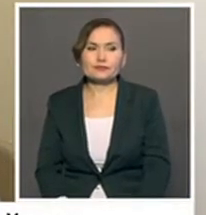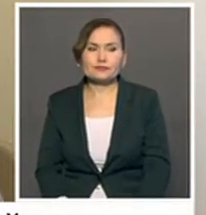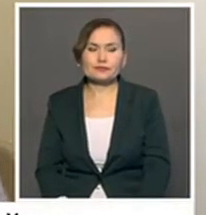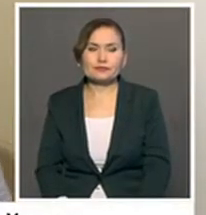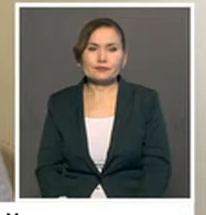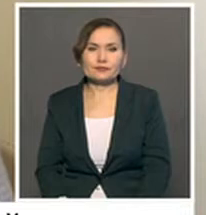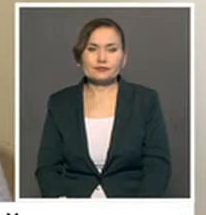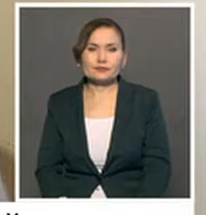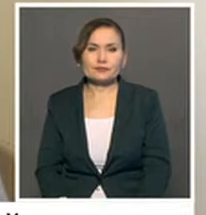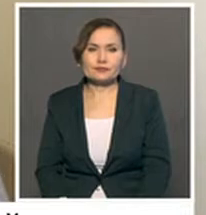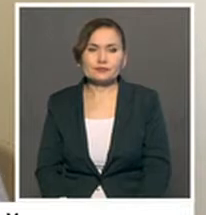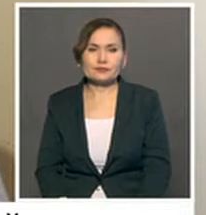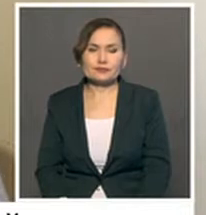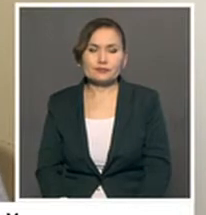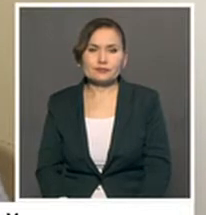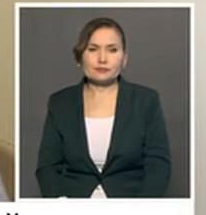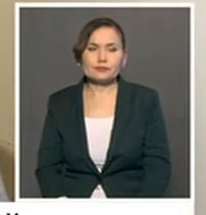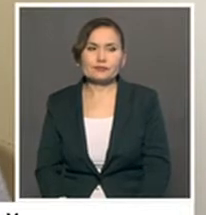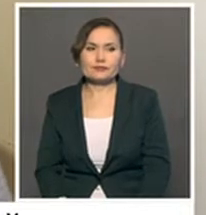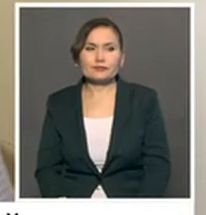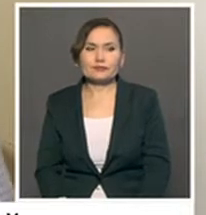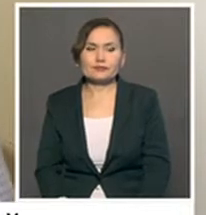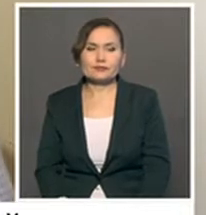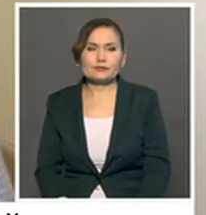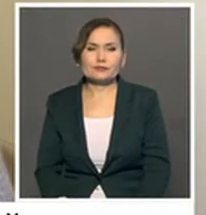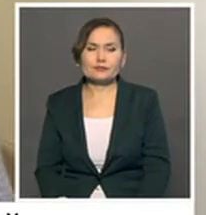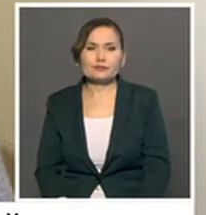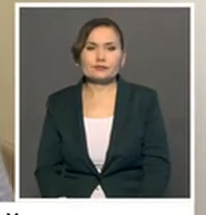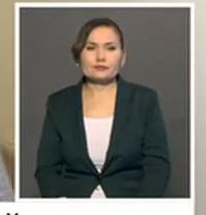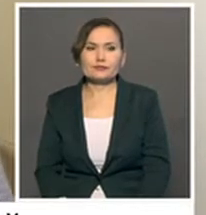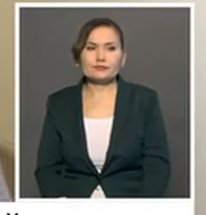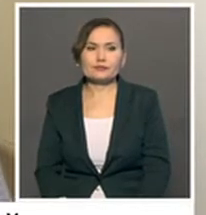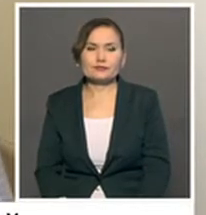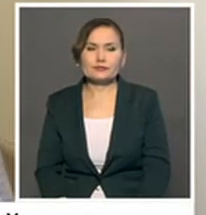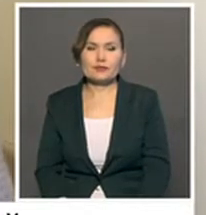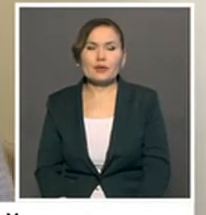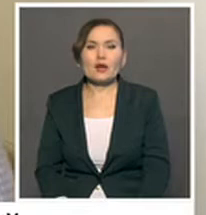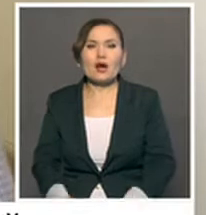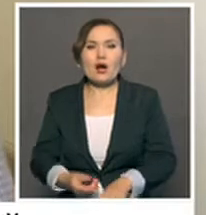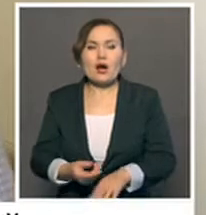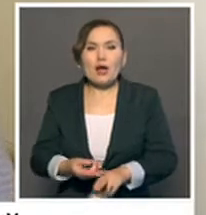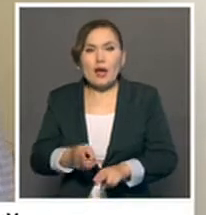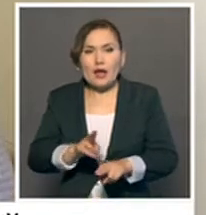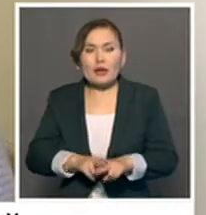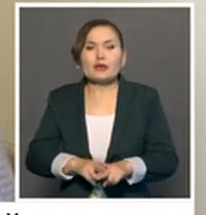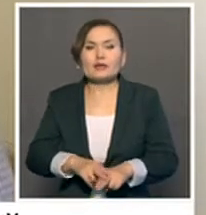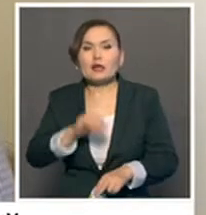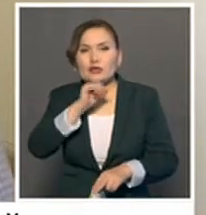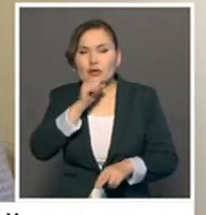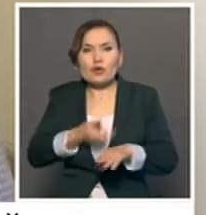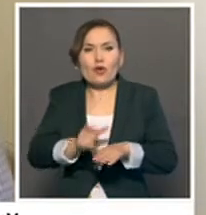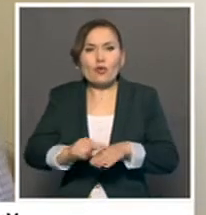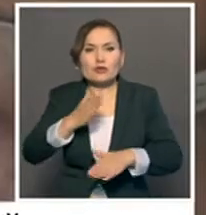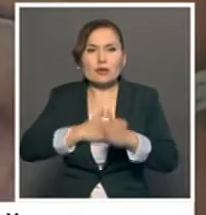герои Отечественной войны, то на сегодня медики герои. Бұл қуаныштың көз жасы, дәрігерлерге деген